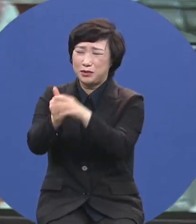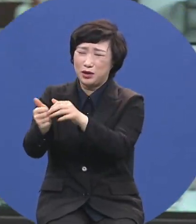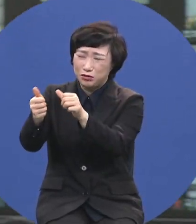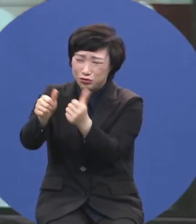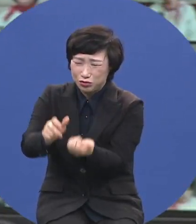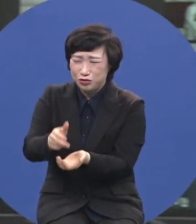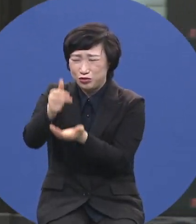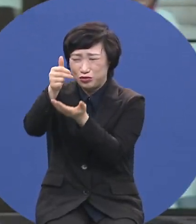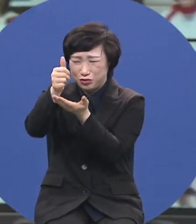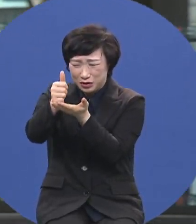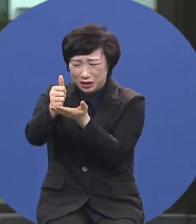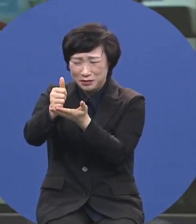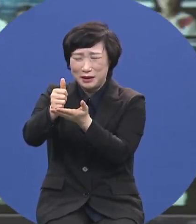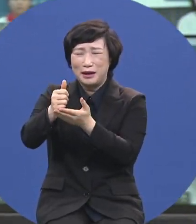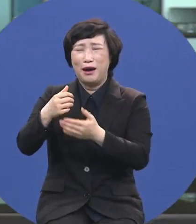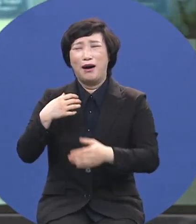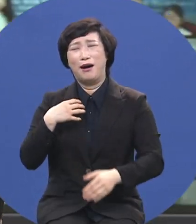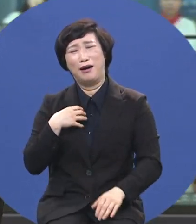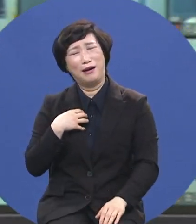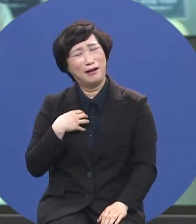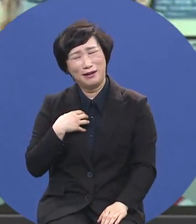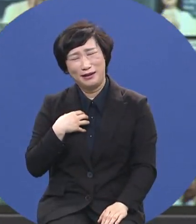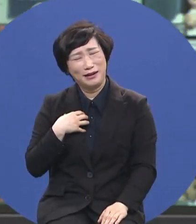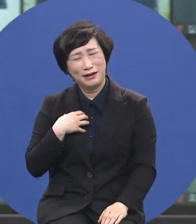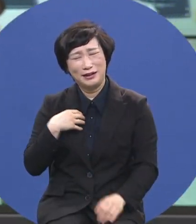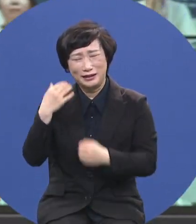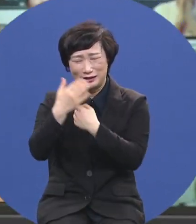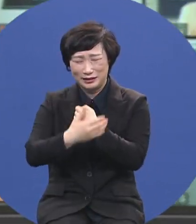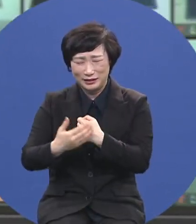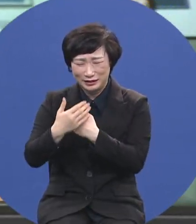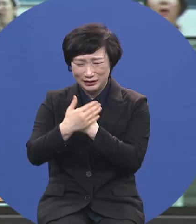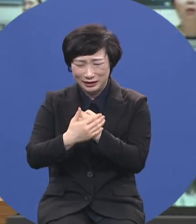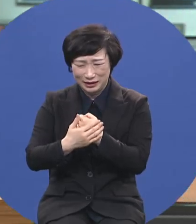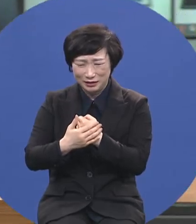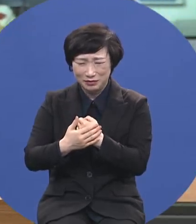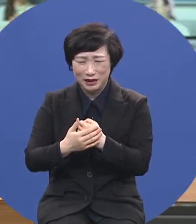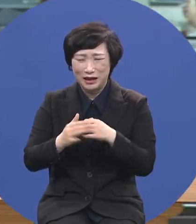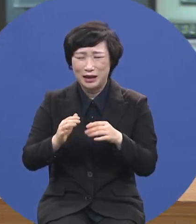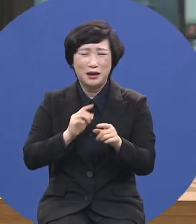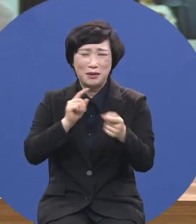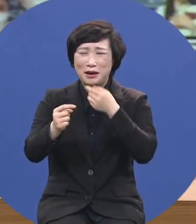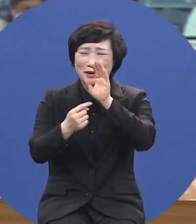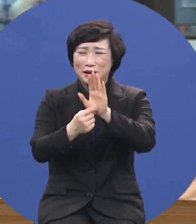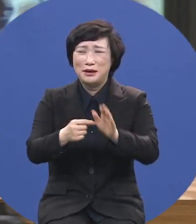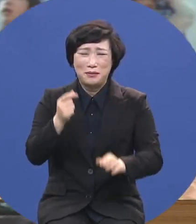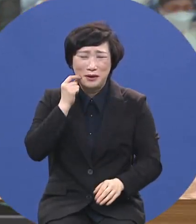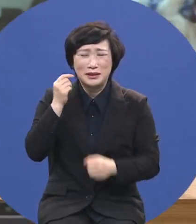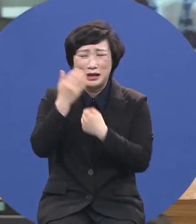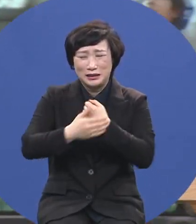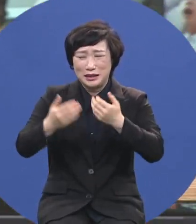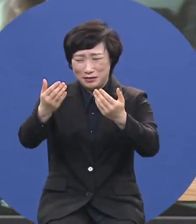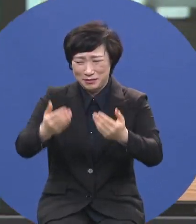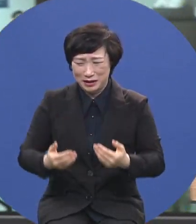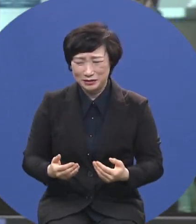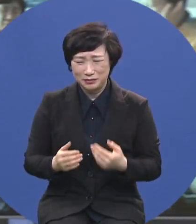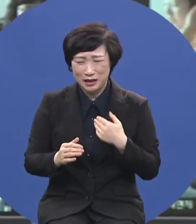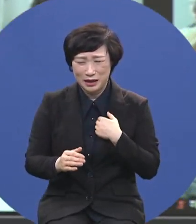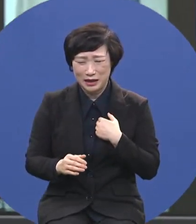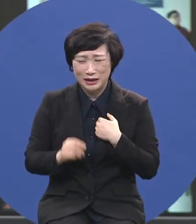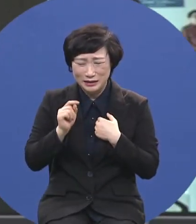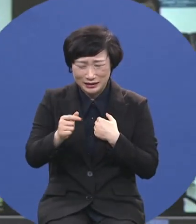죽어주신 주님 감당할 수 없는 은혜입니다. 형언할 수 없는 은혜입니다.